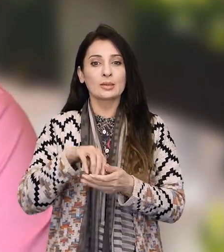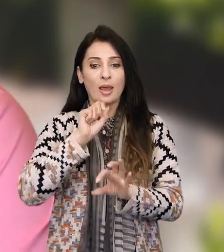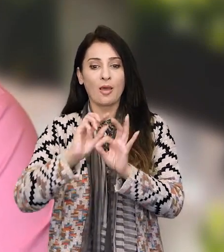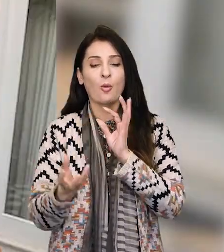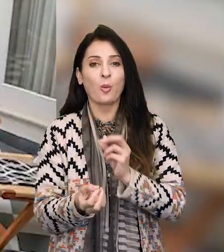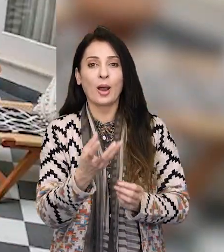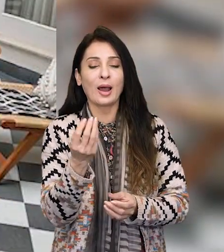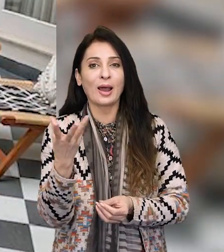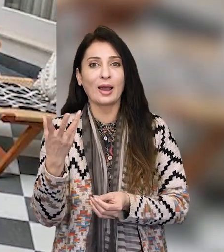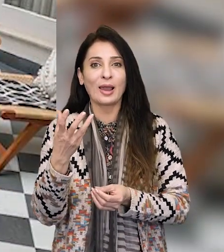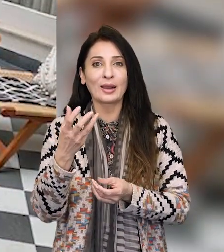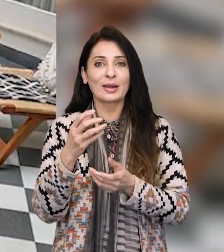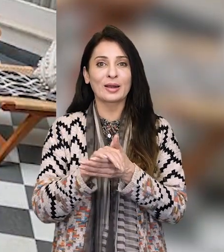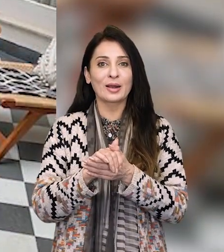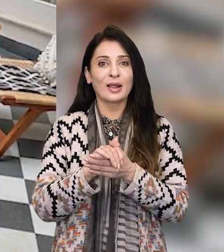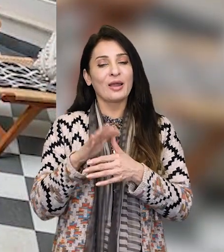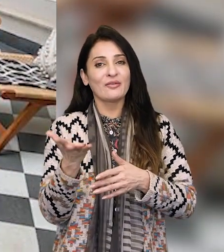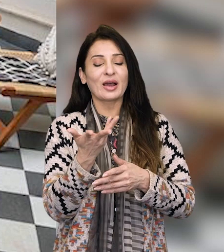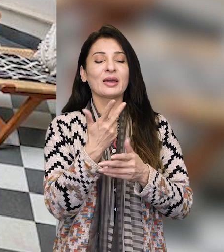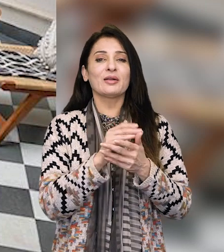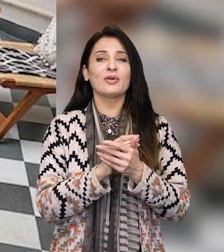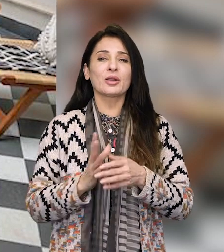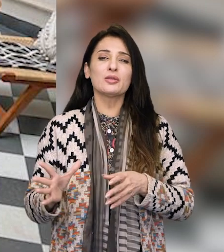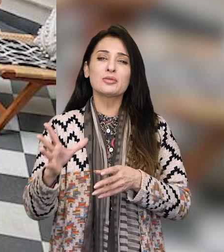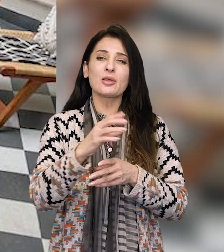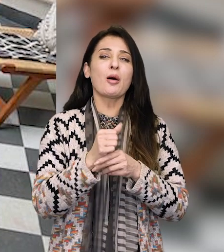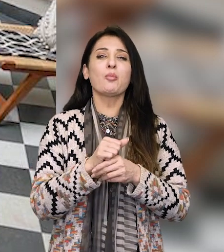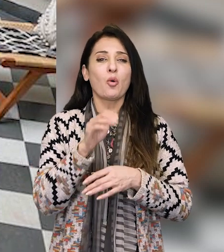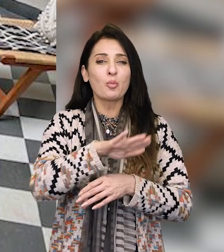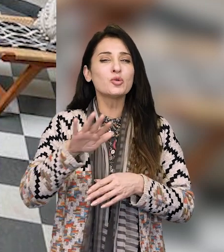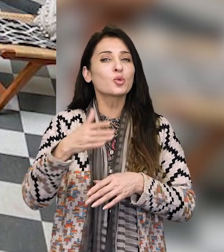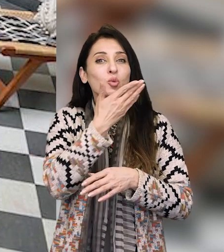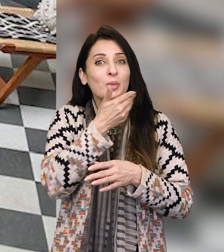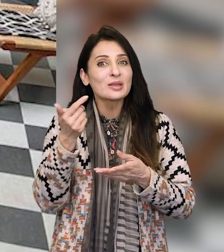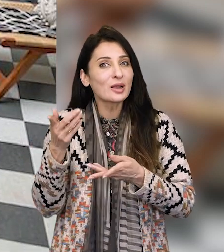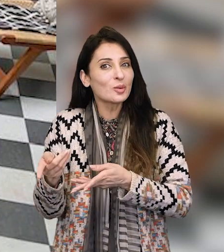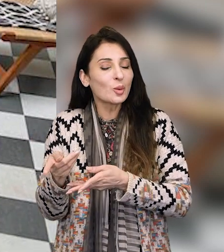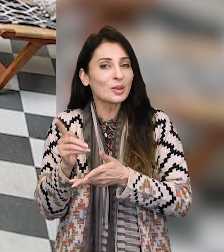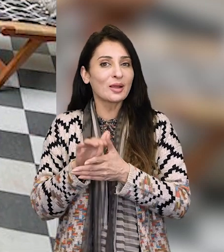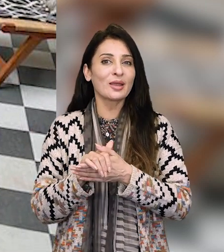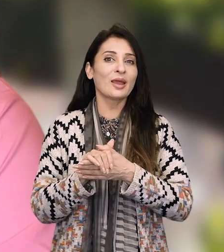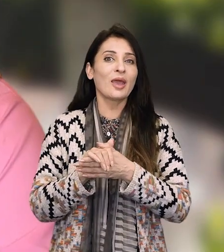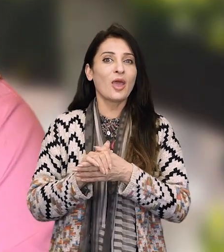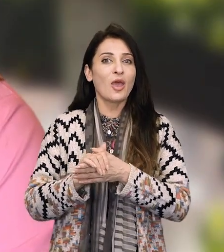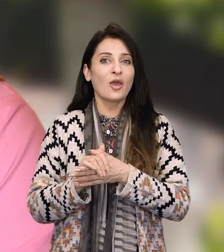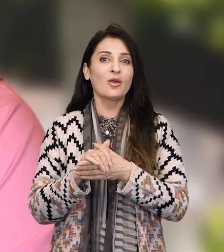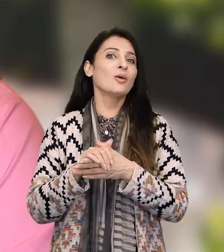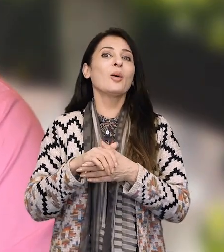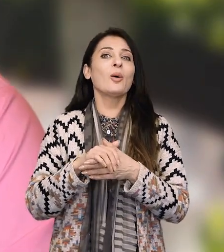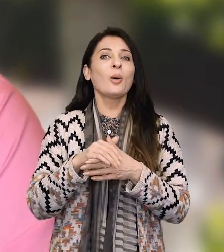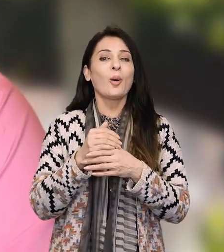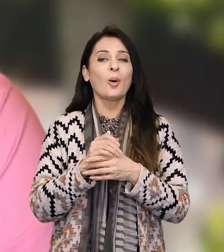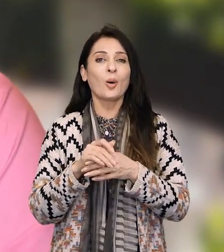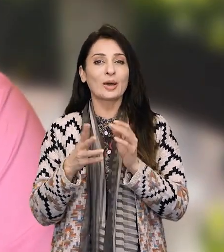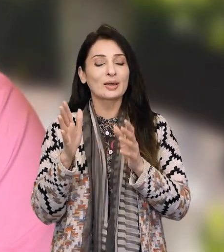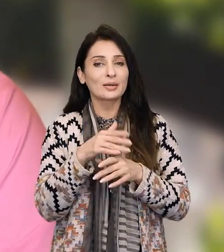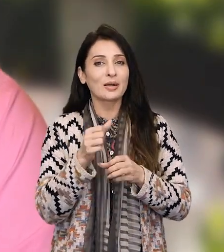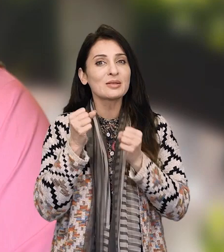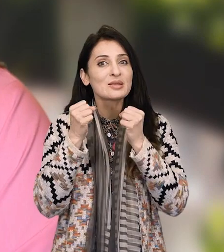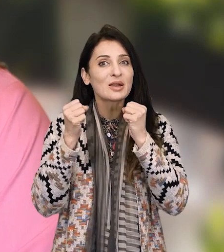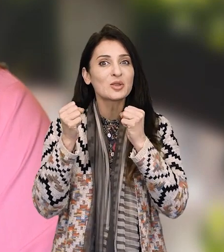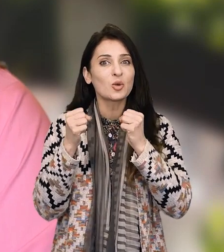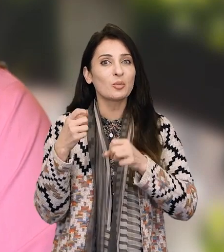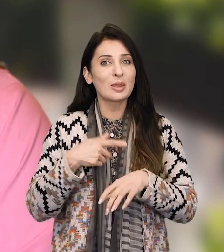fire pits, marshmallow roasting के लिए enjoy करते हैं जो बच्चे बहुत ज़्यादा और सर्दियों में आप वैसे भी enjoy करते हैं the